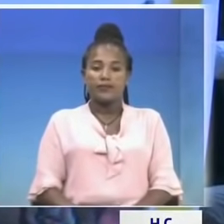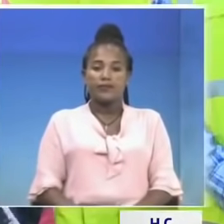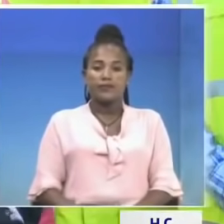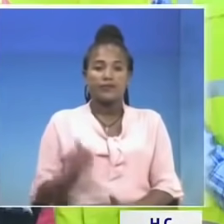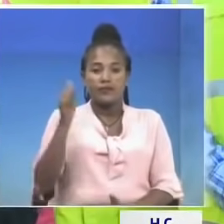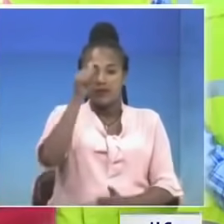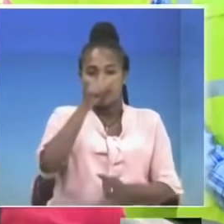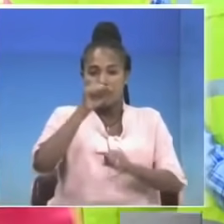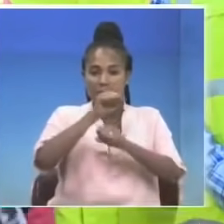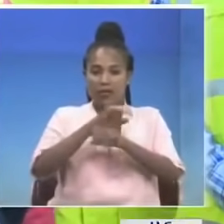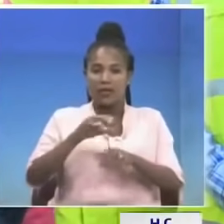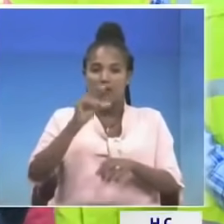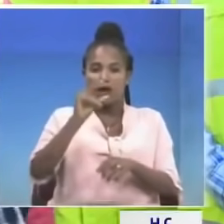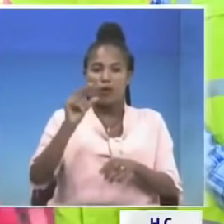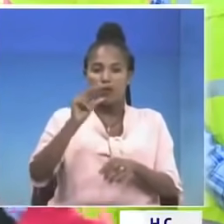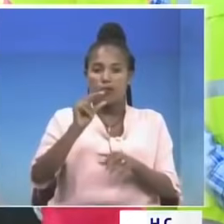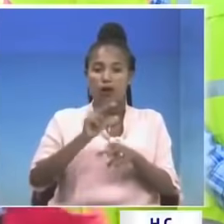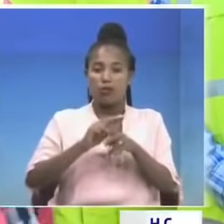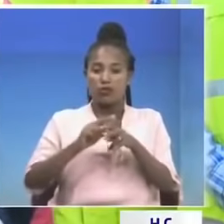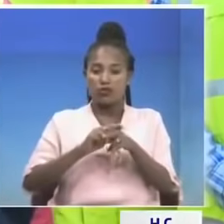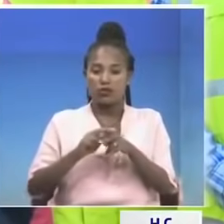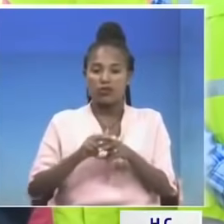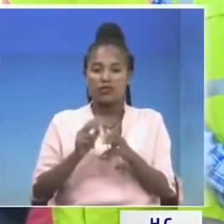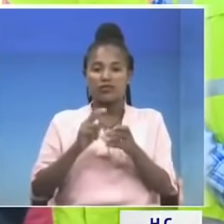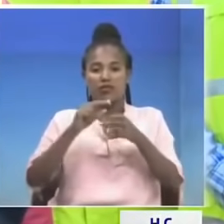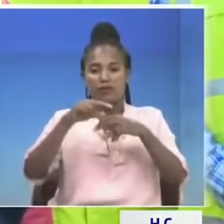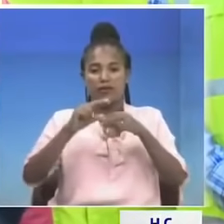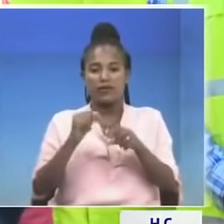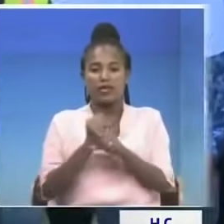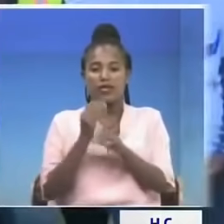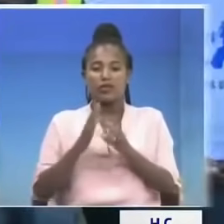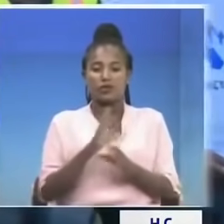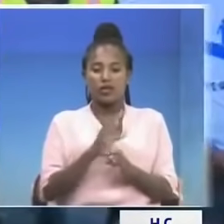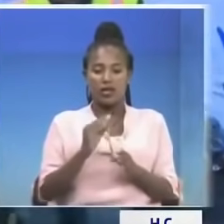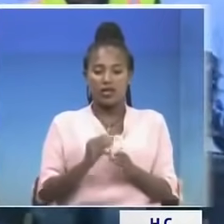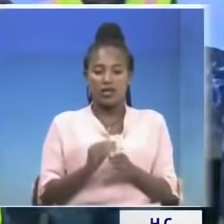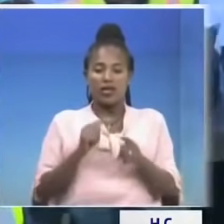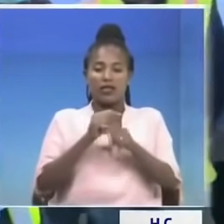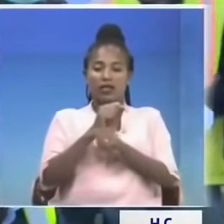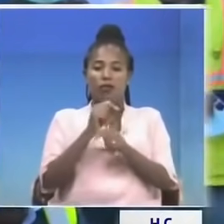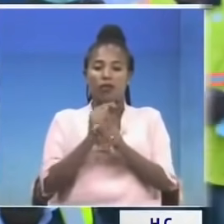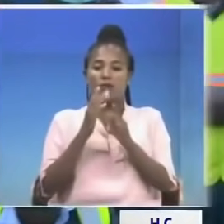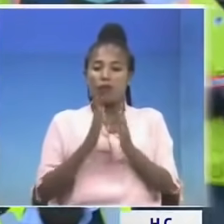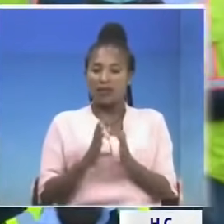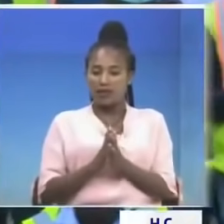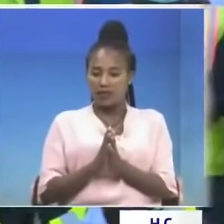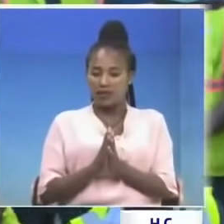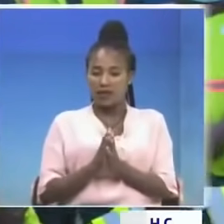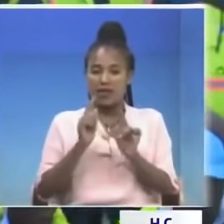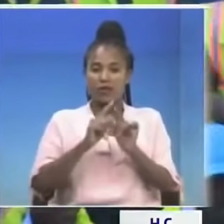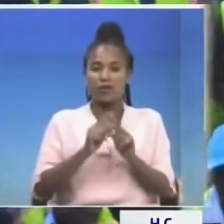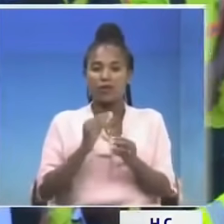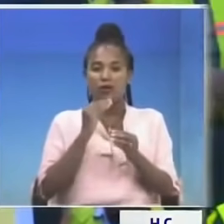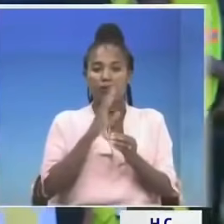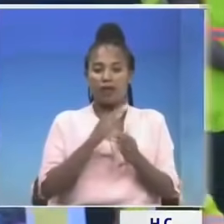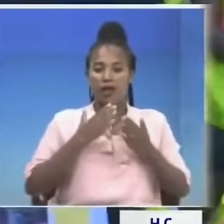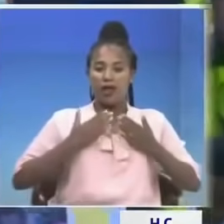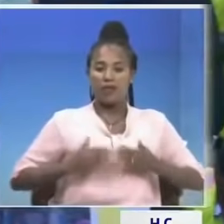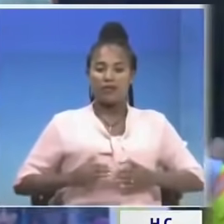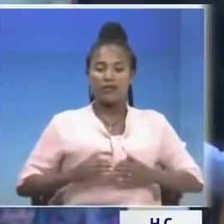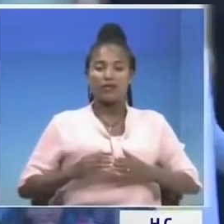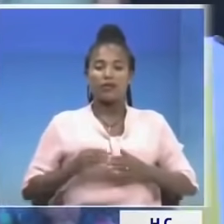የኢትዮጵያ ምድር ባቡር የአዋሽ ኮምቦልቻ ሀራ ገበያ ጽህፈት ቤት ሰራተኞችና ተቋራጮች የተለያዩ የምግብ